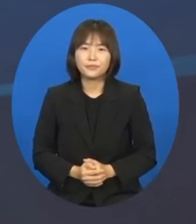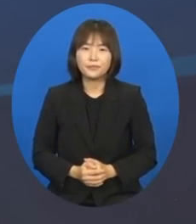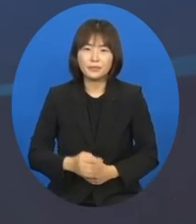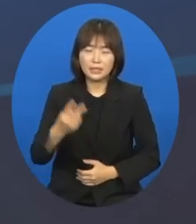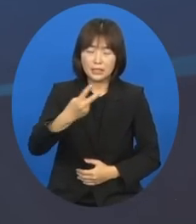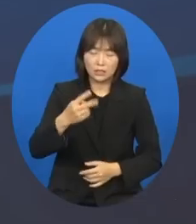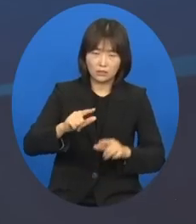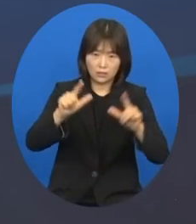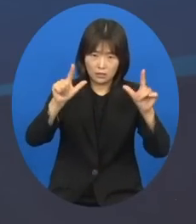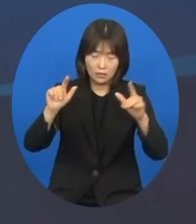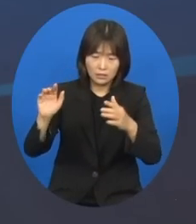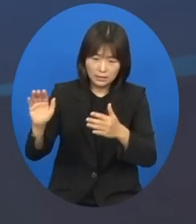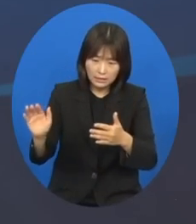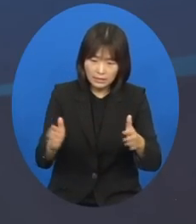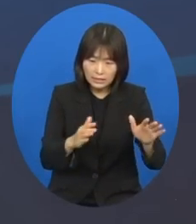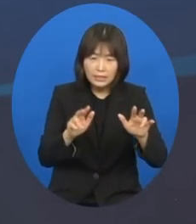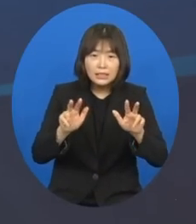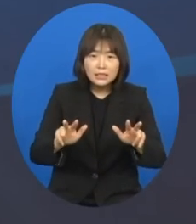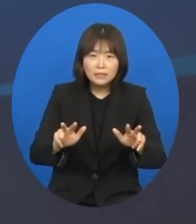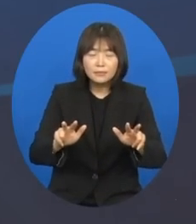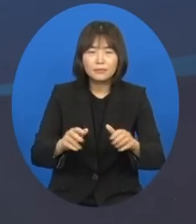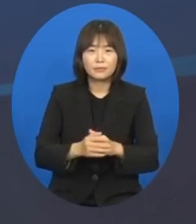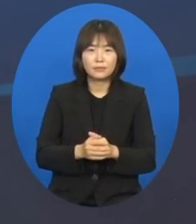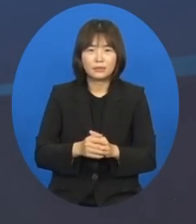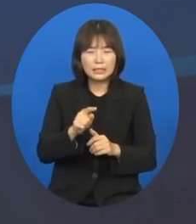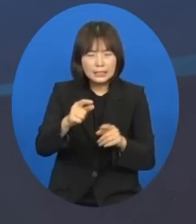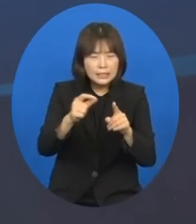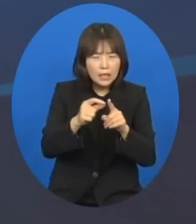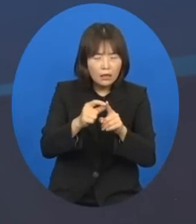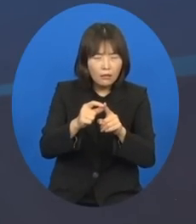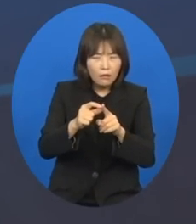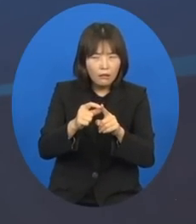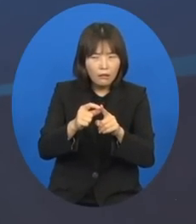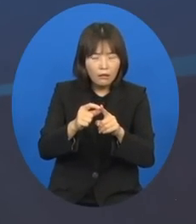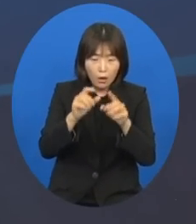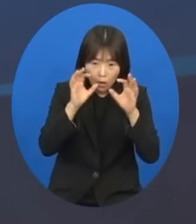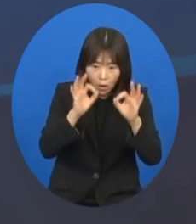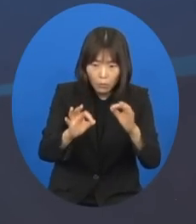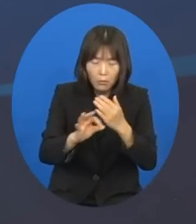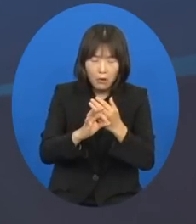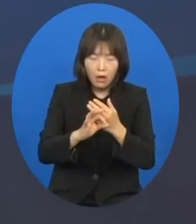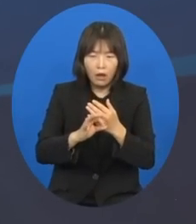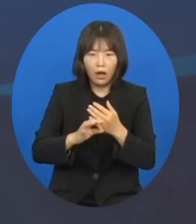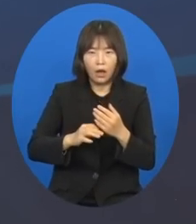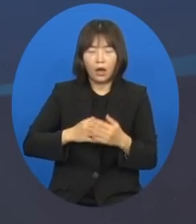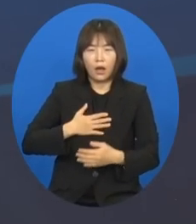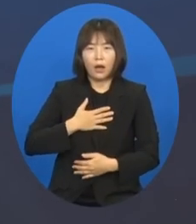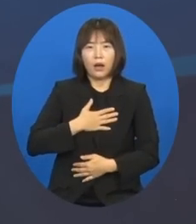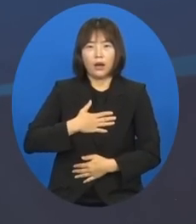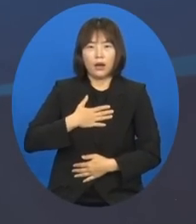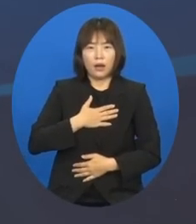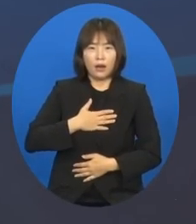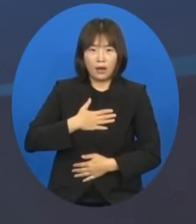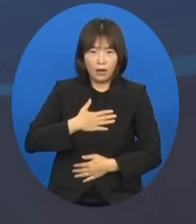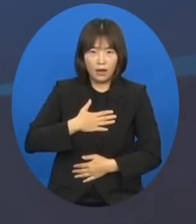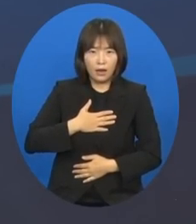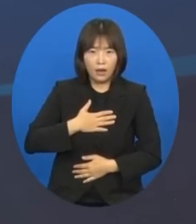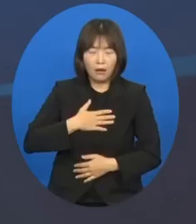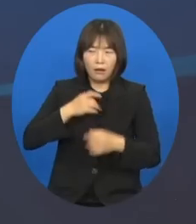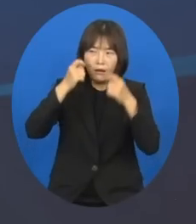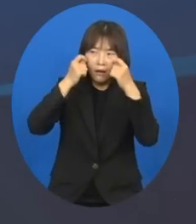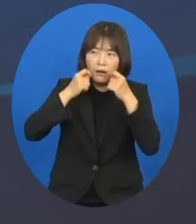2000년이 지나는 지금까지도 그 단어만 들으면 가슴이 뭉클해지고 눈가가 촉촉해지는